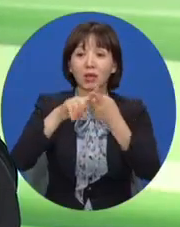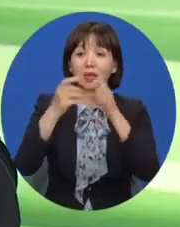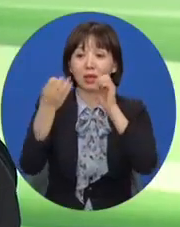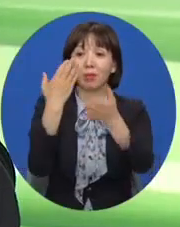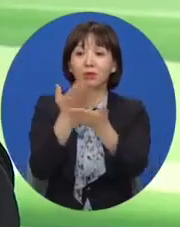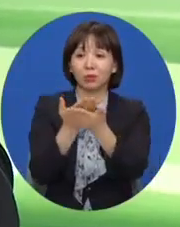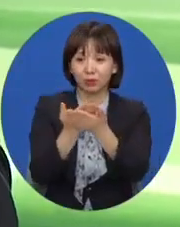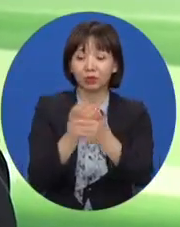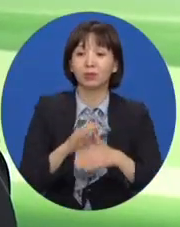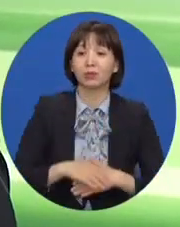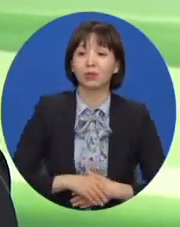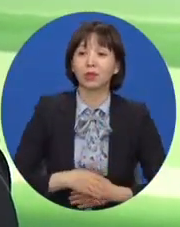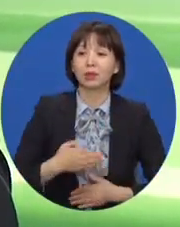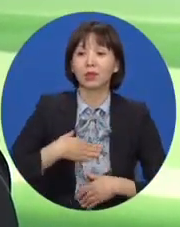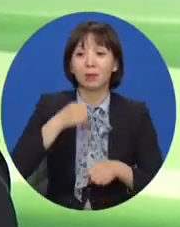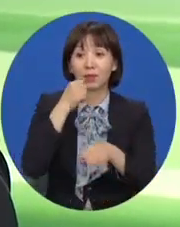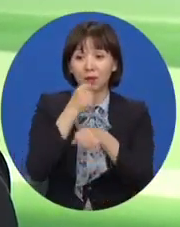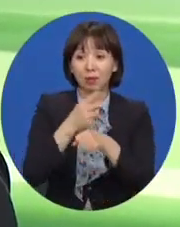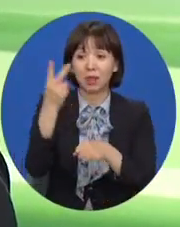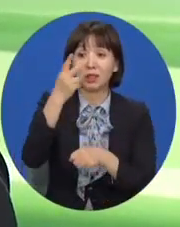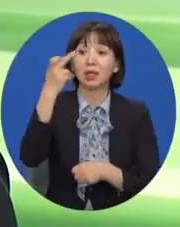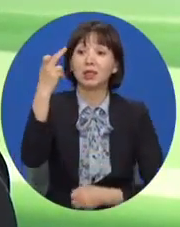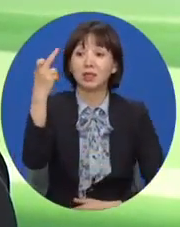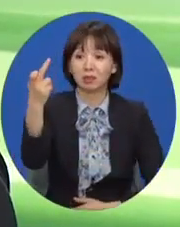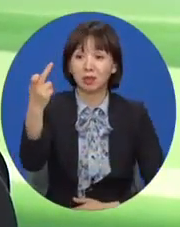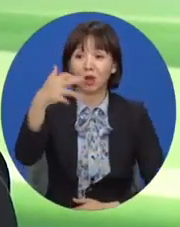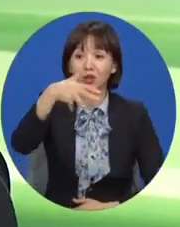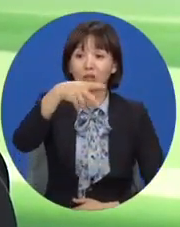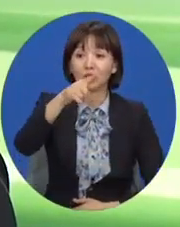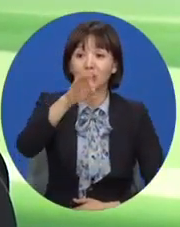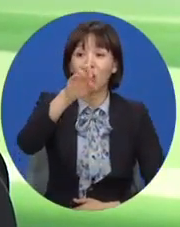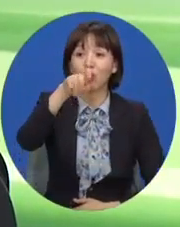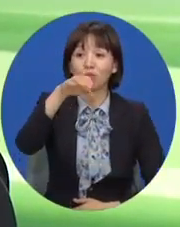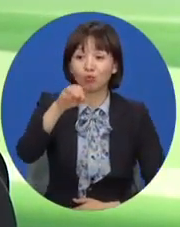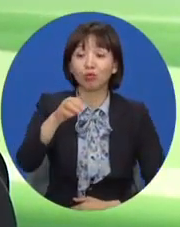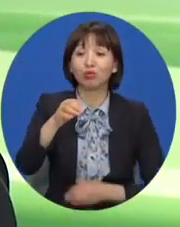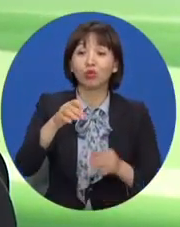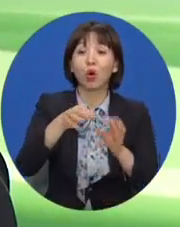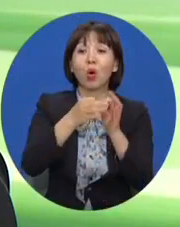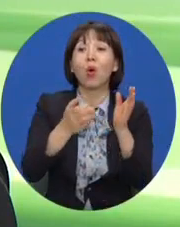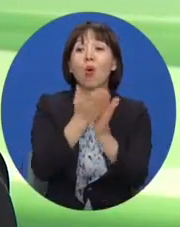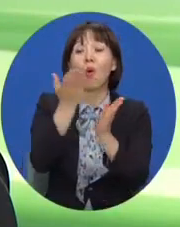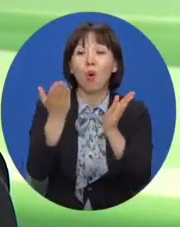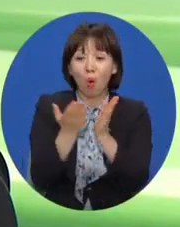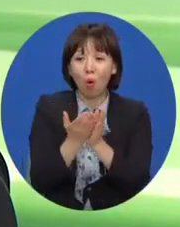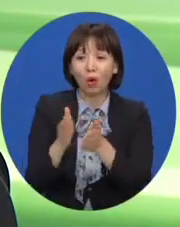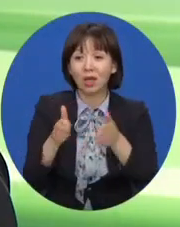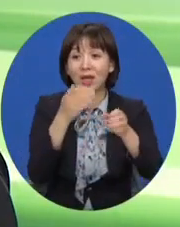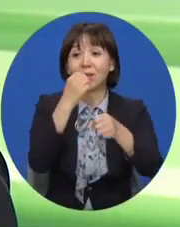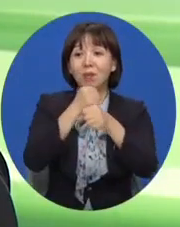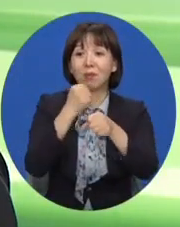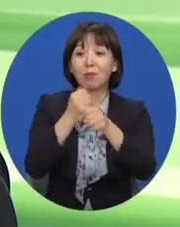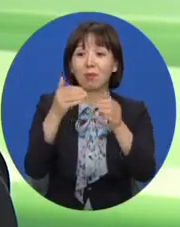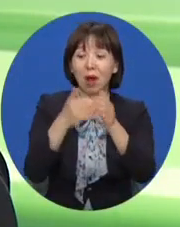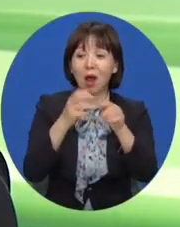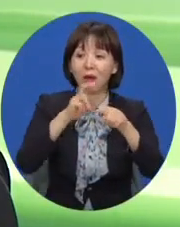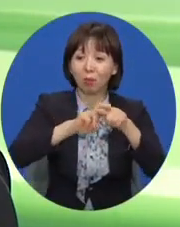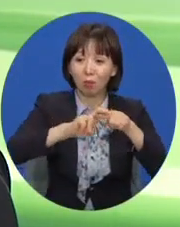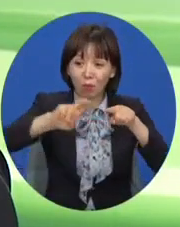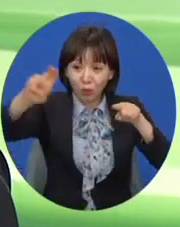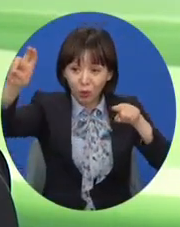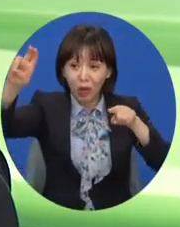네, 저는 이미 우리 2012년도에 청풍호 자작기를 만들었습니다. 그리고 또 청풍호 모노레일을